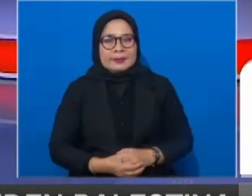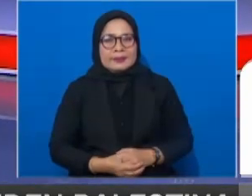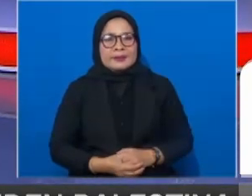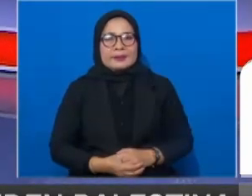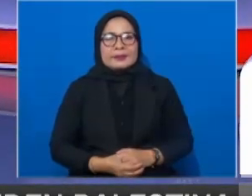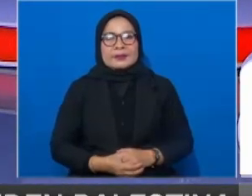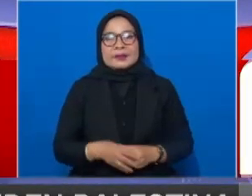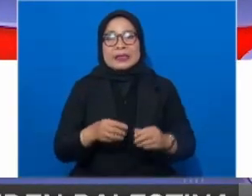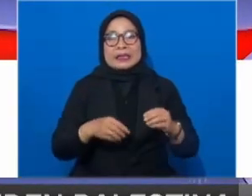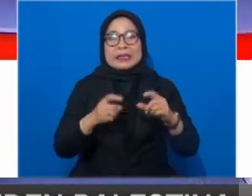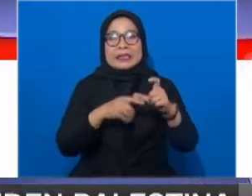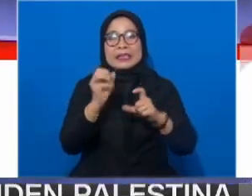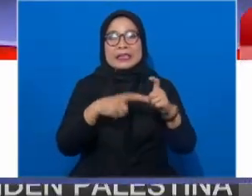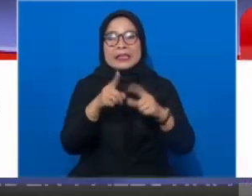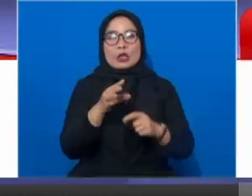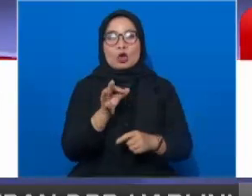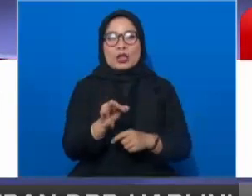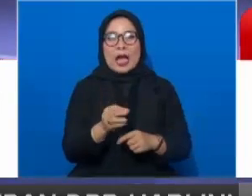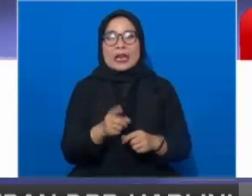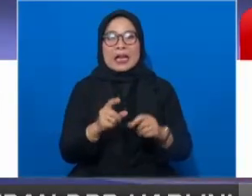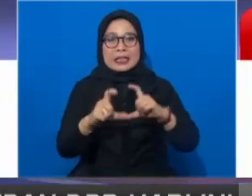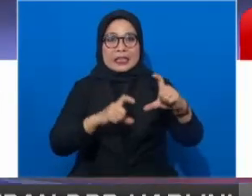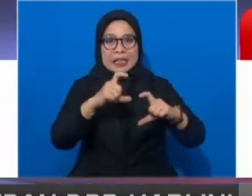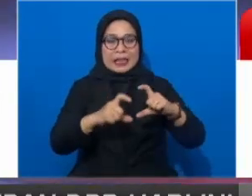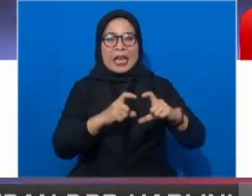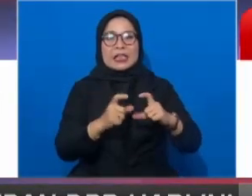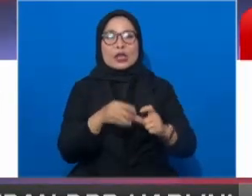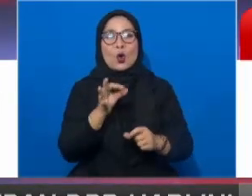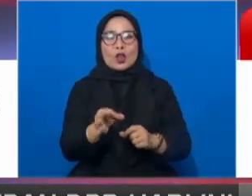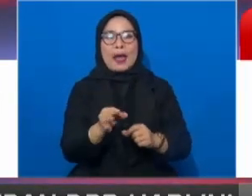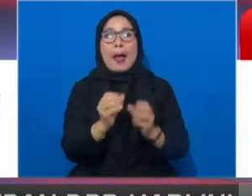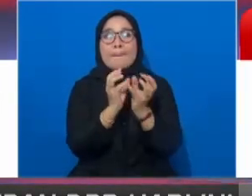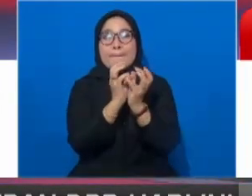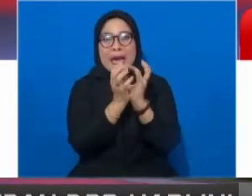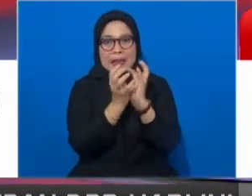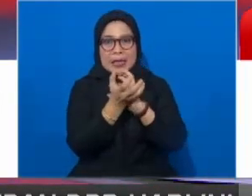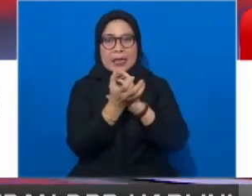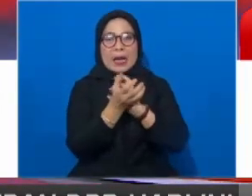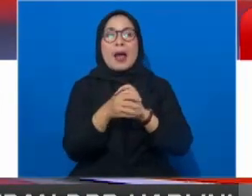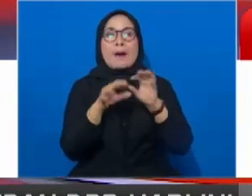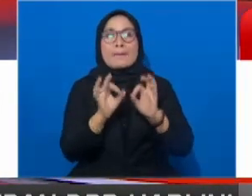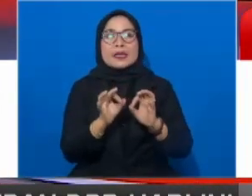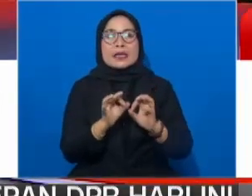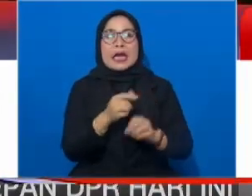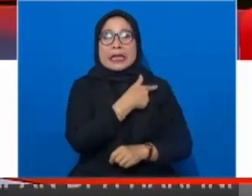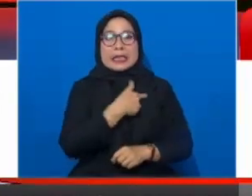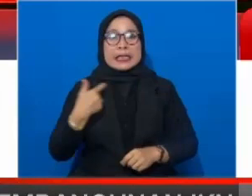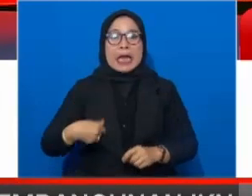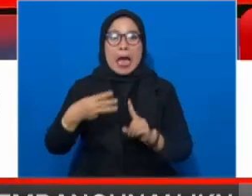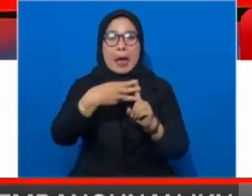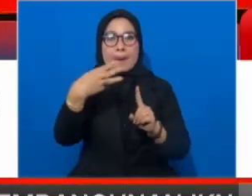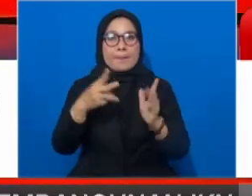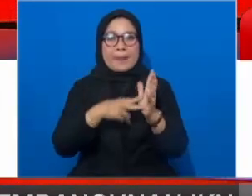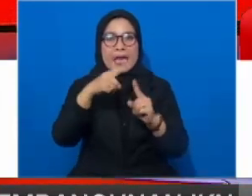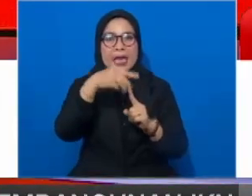Segmen Sisi Kota kali ini akan mengupas kisah menarik dari kota Tangerang, Banten, yaitu tentang etnis Tionghoa atau yang biasa disebut dengan Cina Benteng. Warga